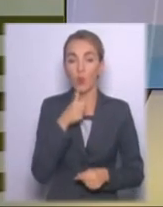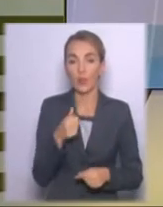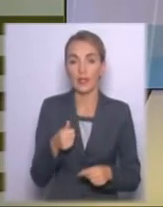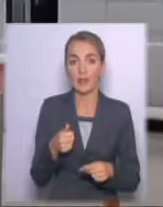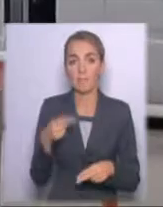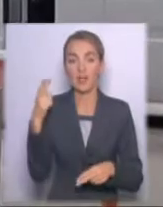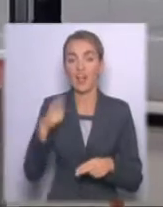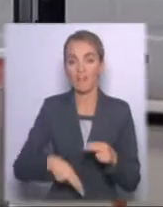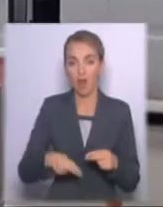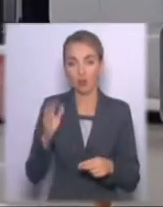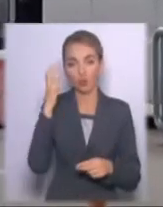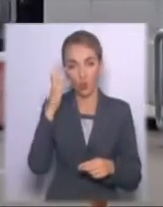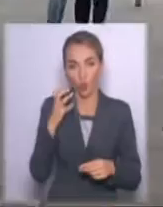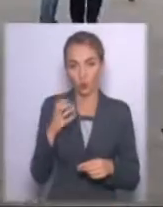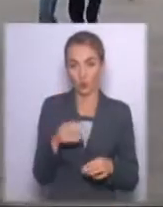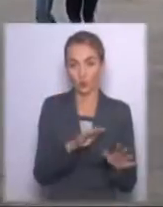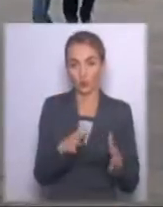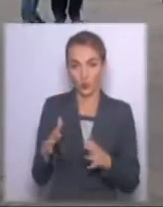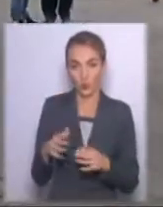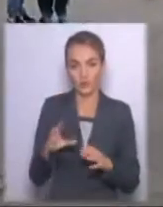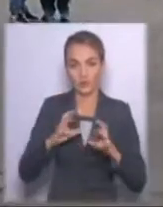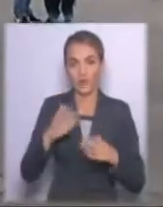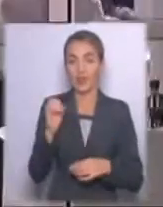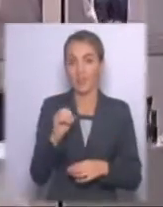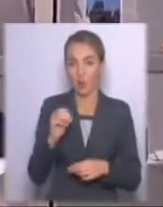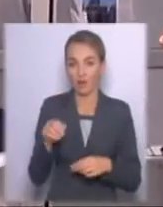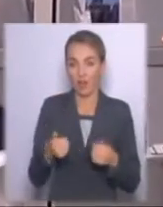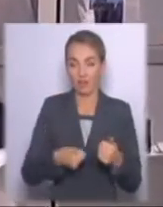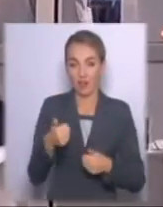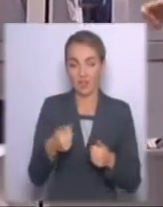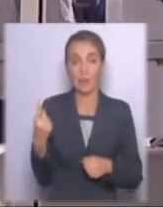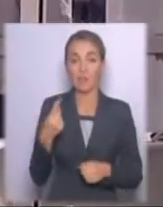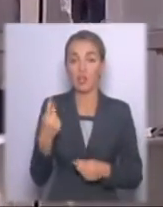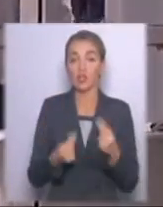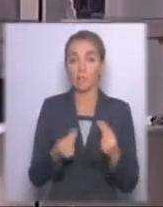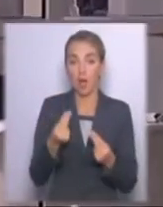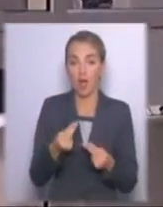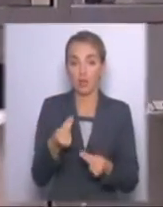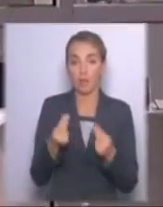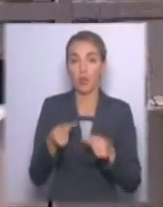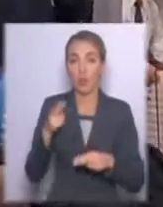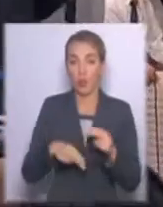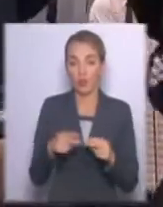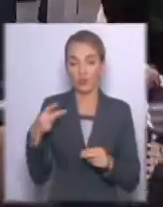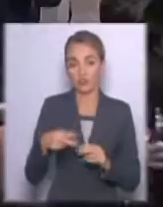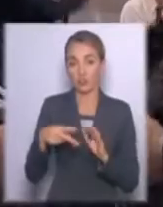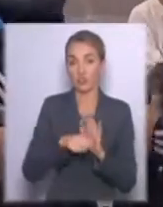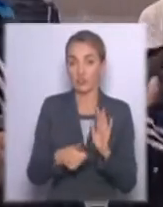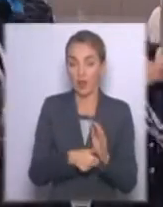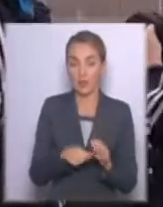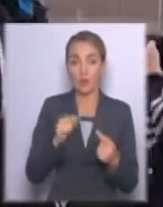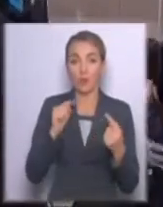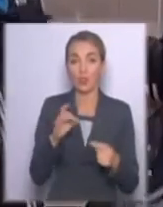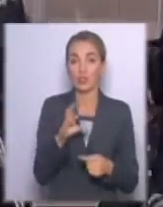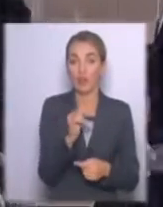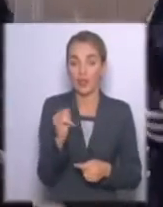перервати чорну смугу у стикових матчах у світовій та єврокваліфікації. На перший матч плей-офф кваліфікації Євро-2016 проти